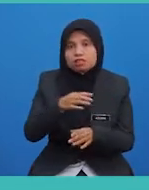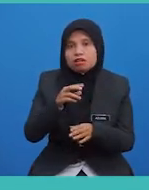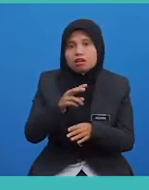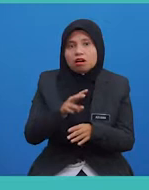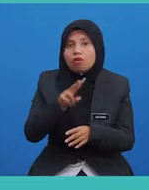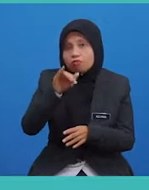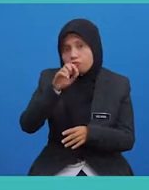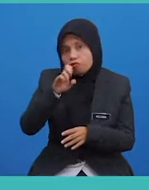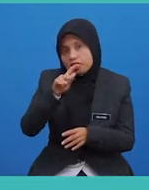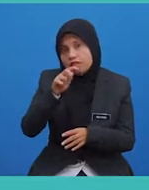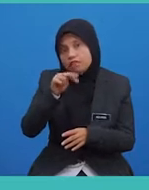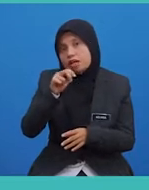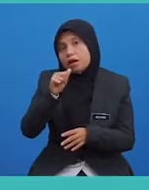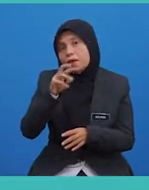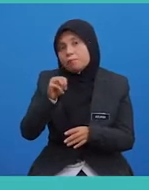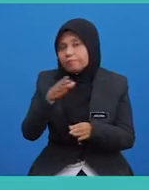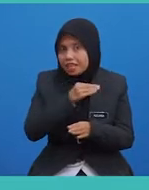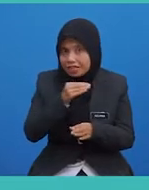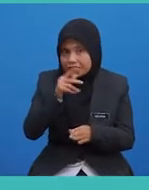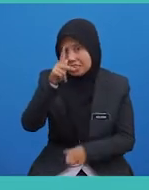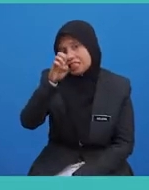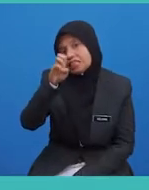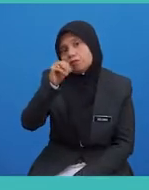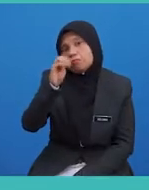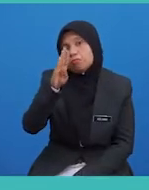Vietnam dan Kemboja.